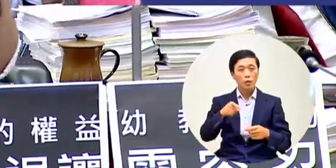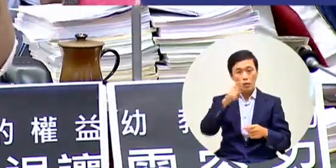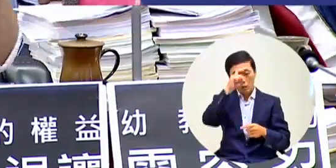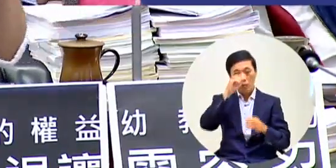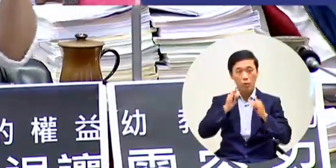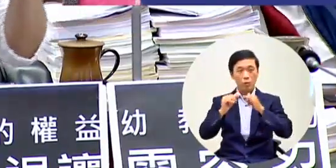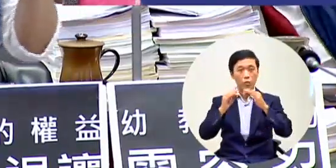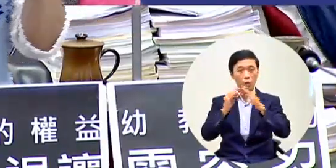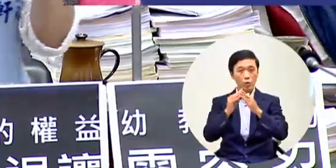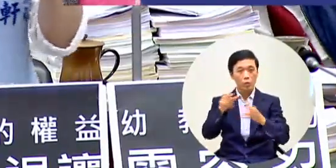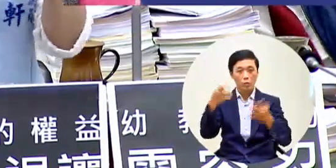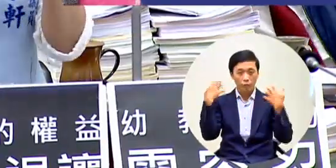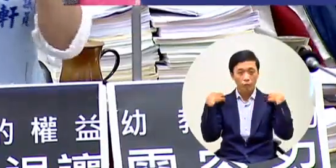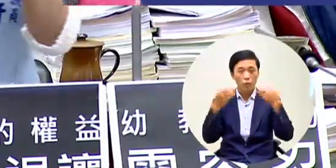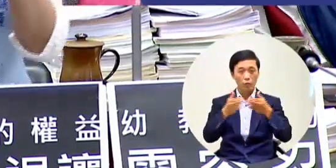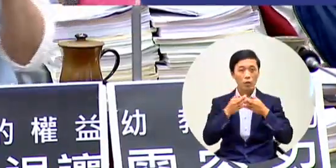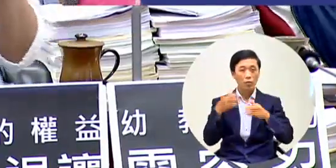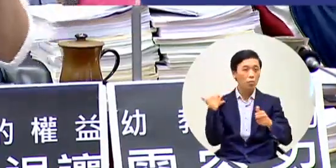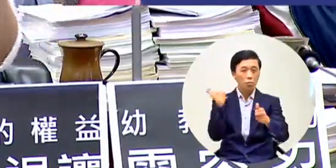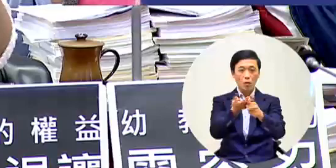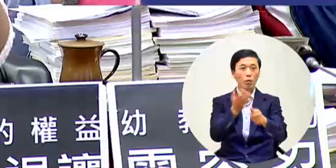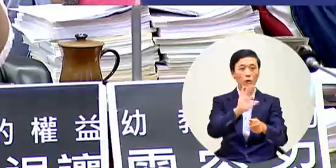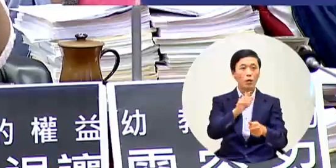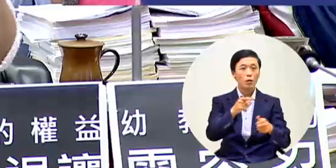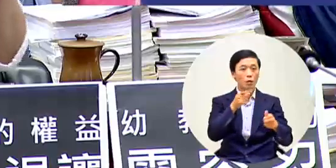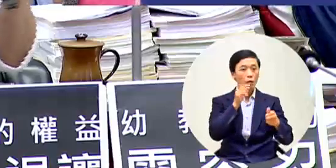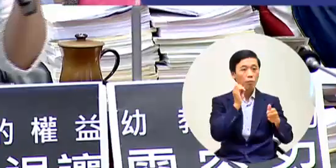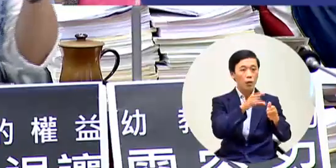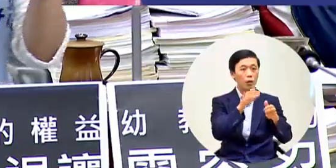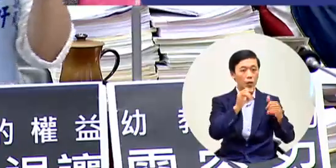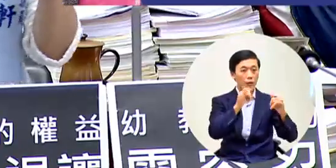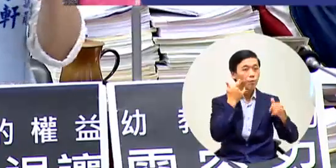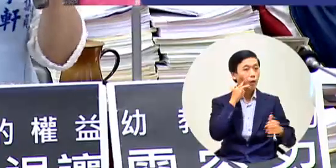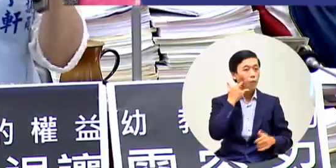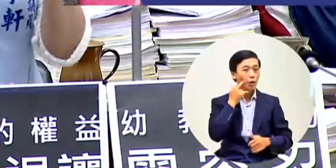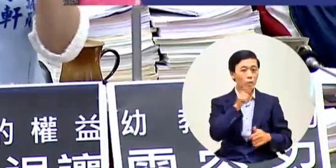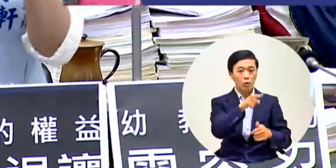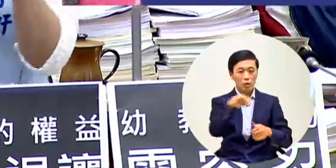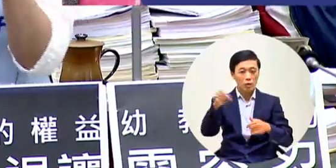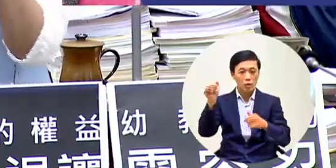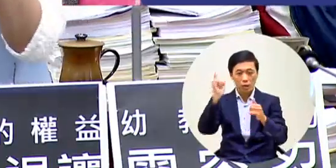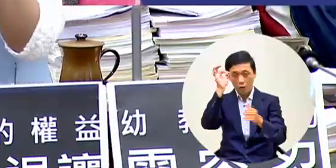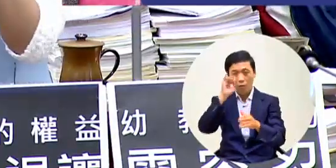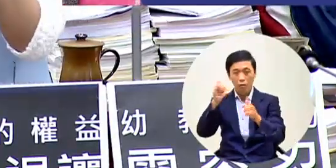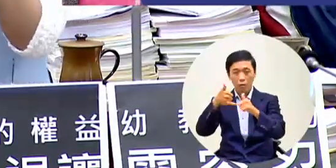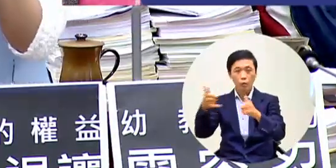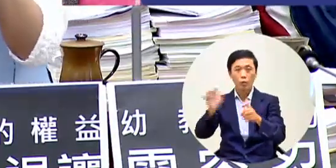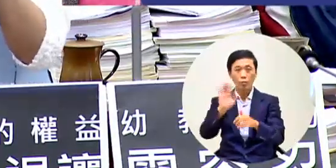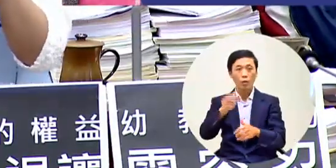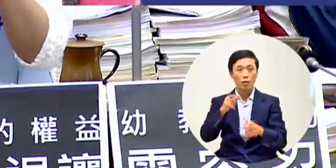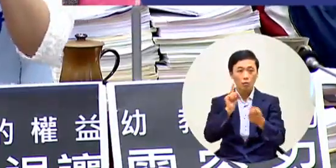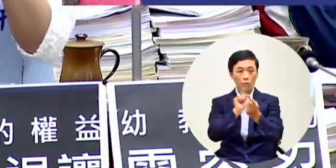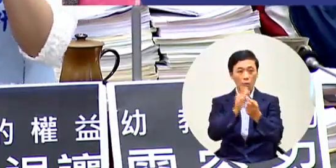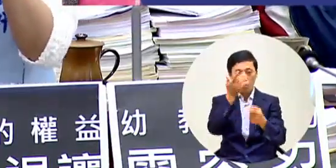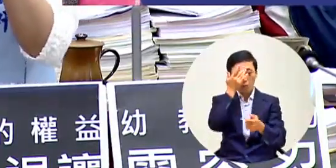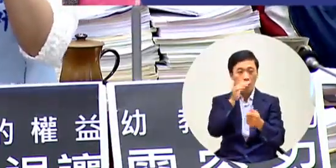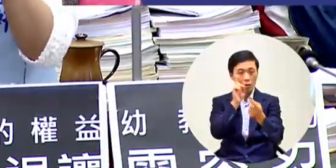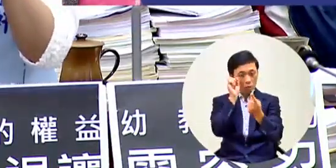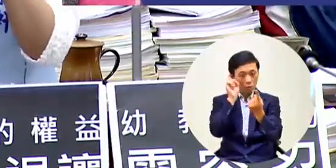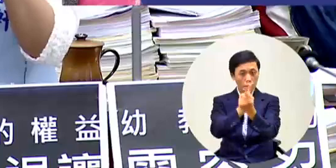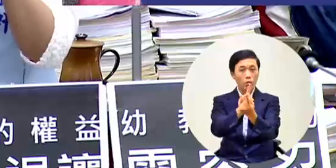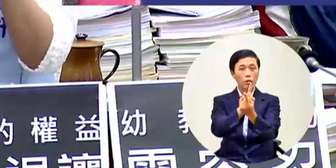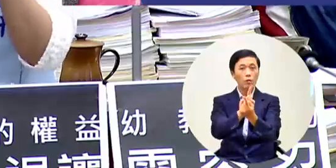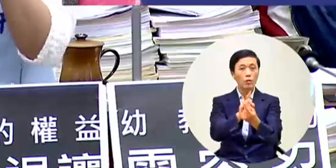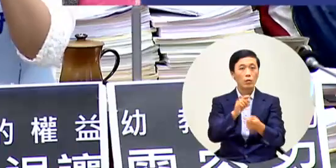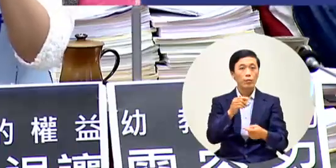着甩锅，不要忙着告诉家长说你不要来找议员，这是不对的。面对问题，解决问题。第三个，我要求